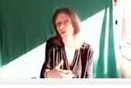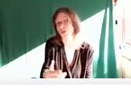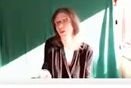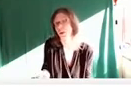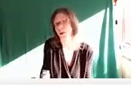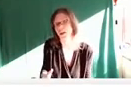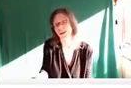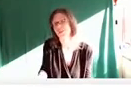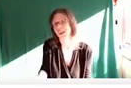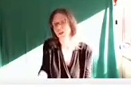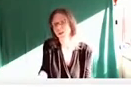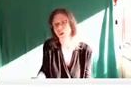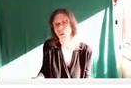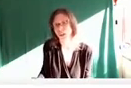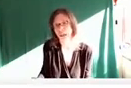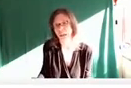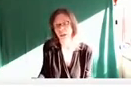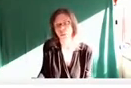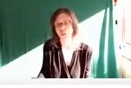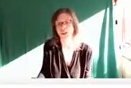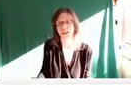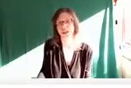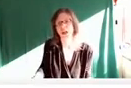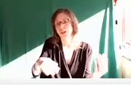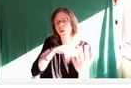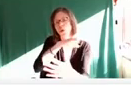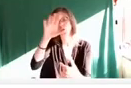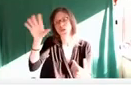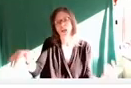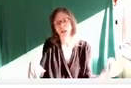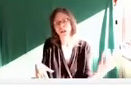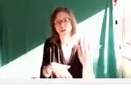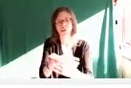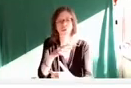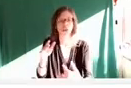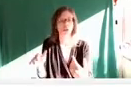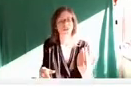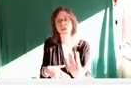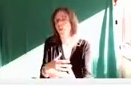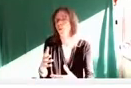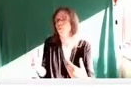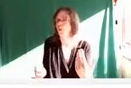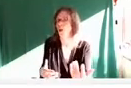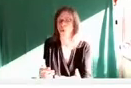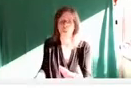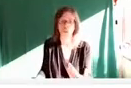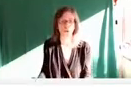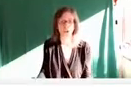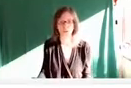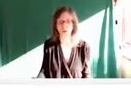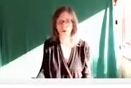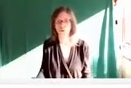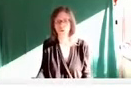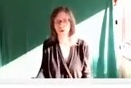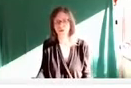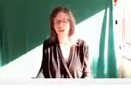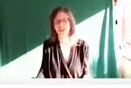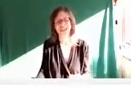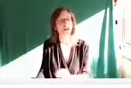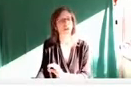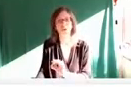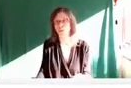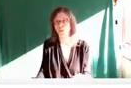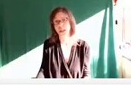parce que sinon, les périodiques ne sont pas intéressés à nous publier. Donc, un cercle vicieux, un peu, vous pourrez aller voir,